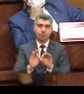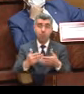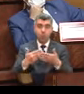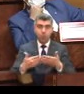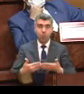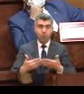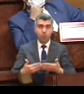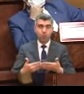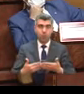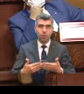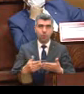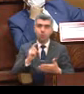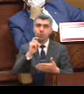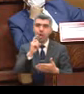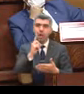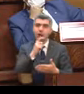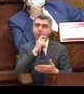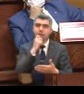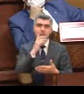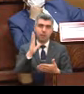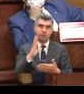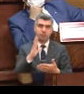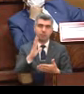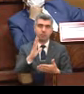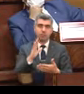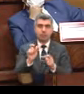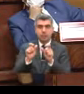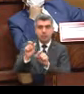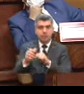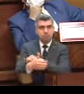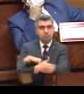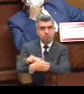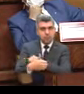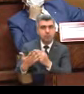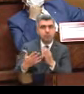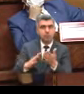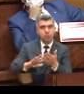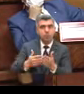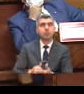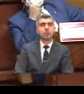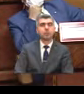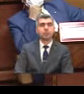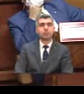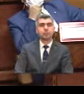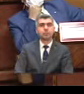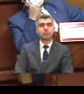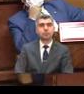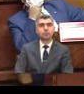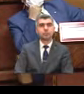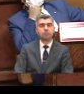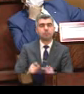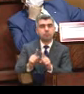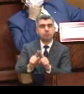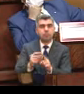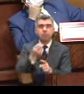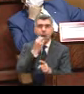على حنا غير على هذا الشهر د رمضان، هاد الفئة الهشة المحتاجة اللي ما صابت ما